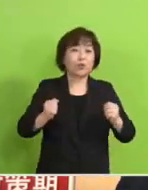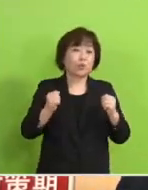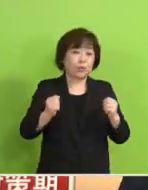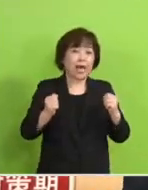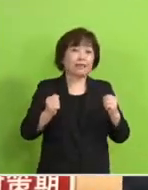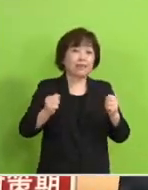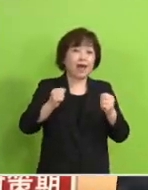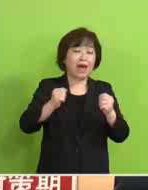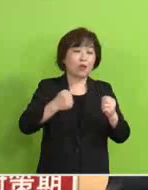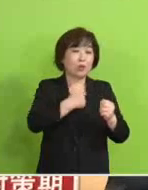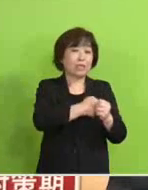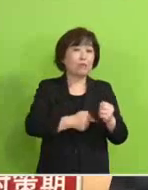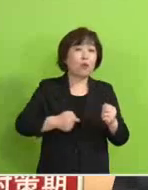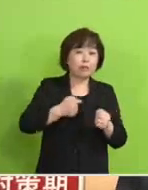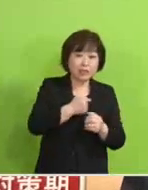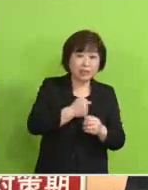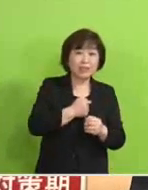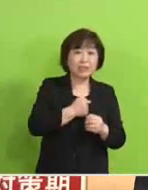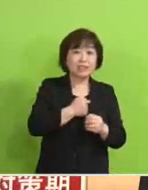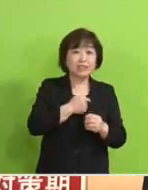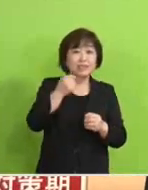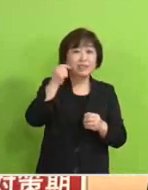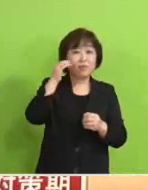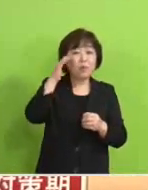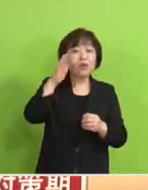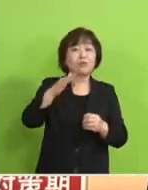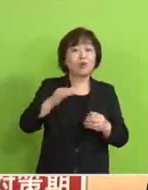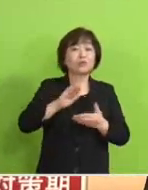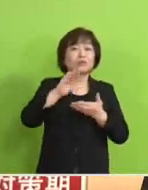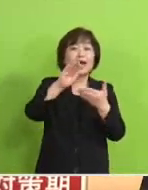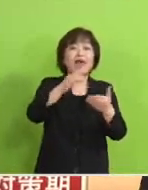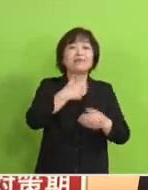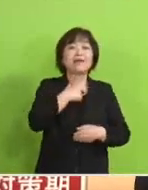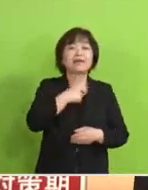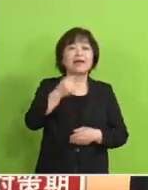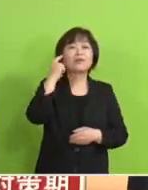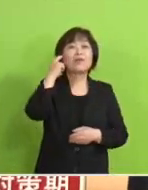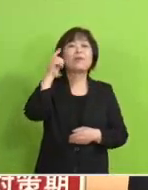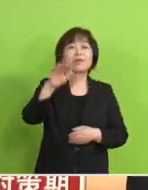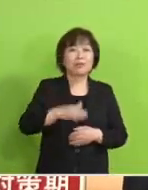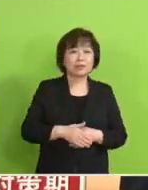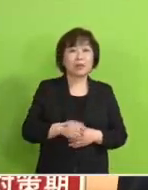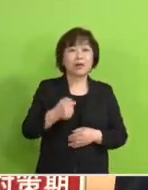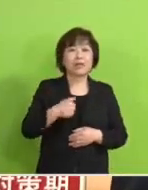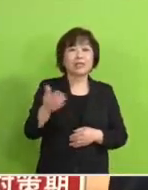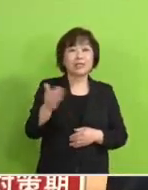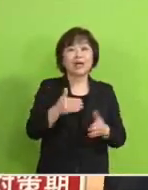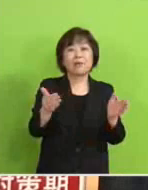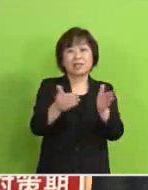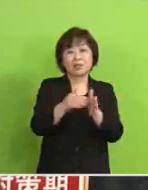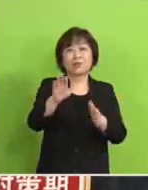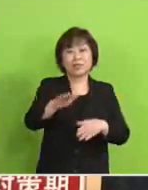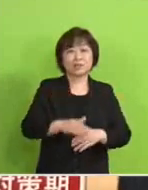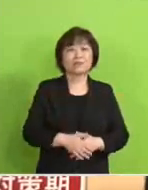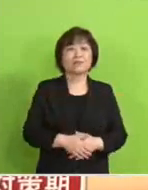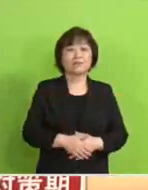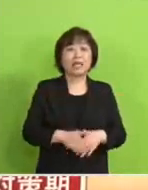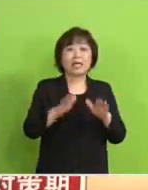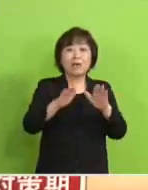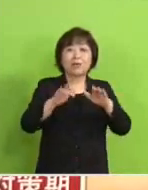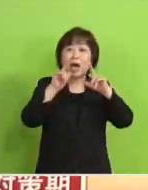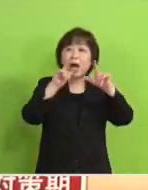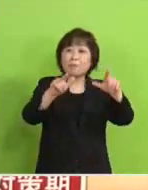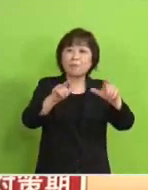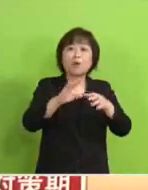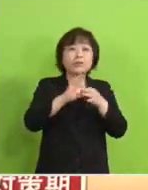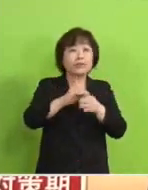皆さんの思いをお伝えさせていただきたいと思います。私の方からは以上です。 ただいまの発